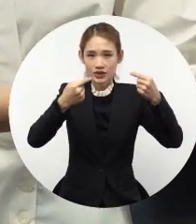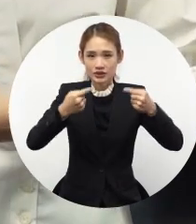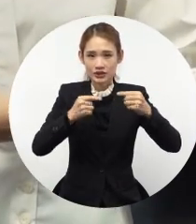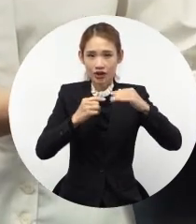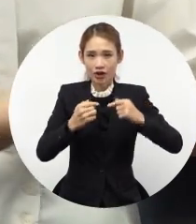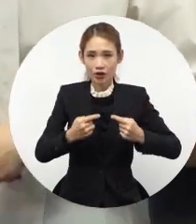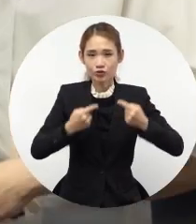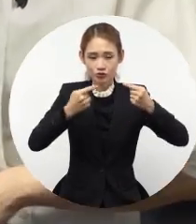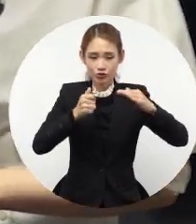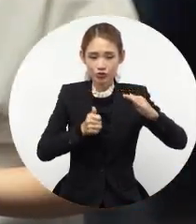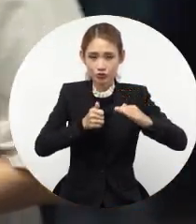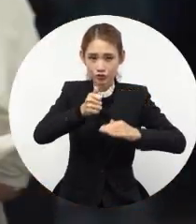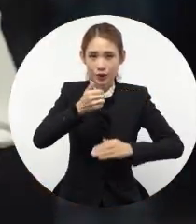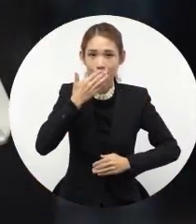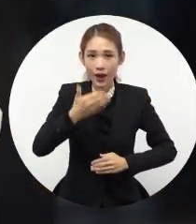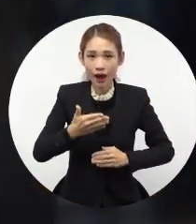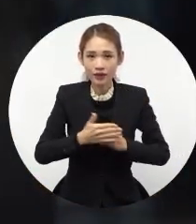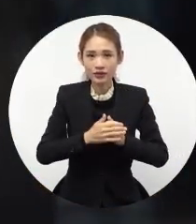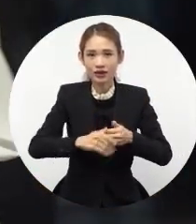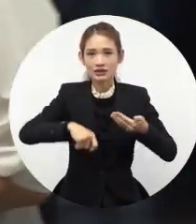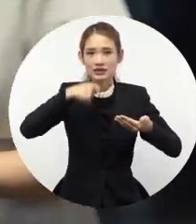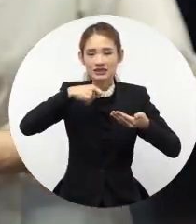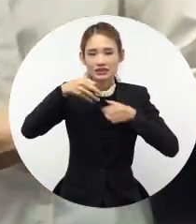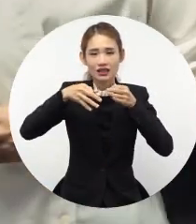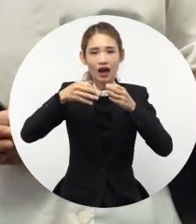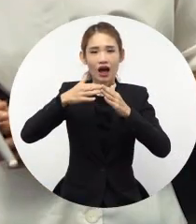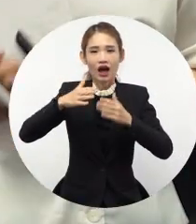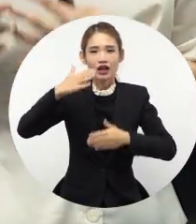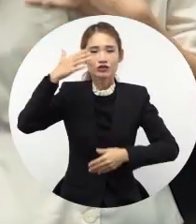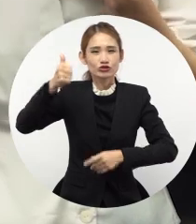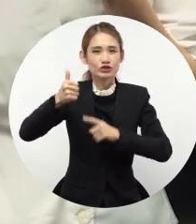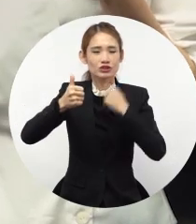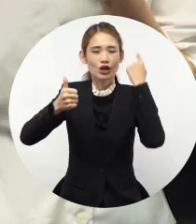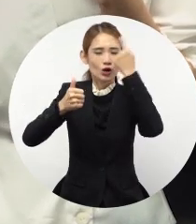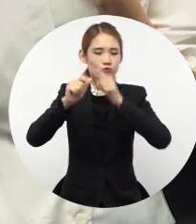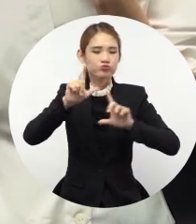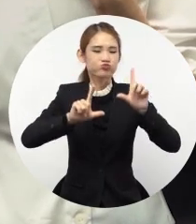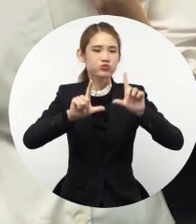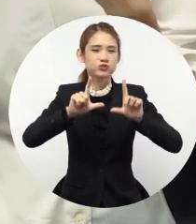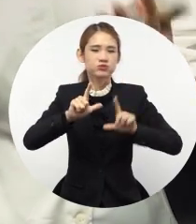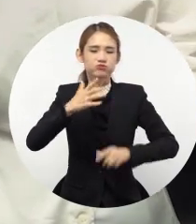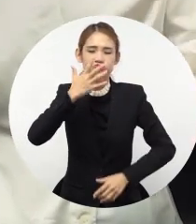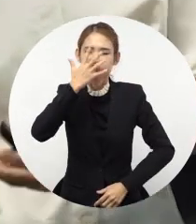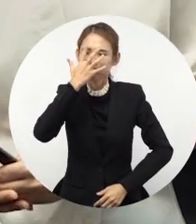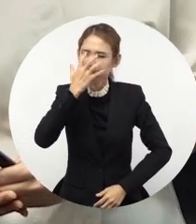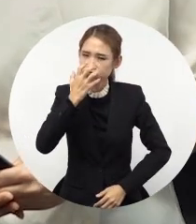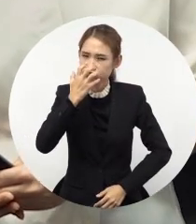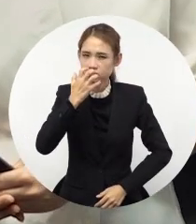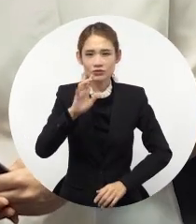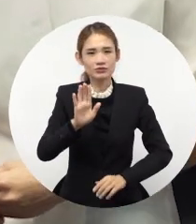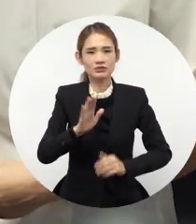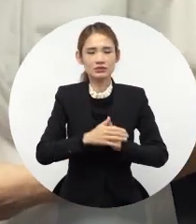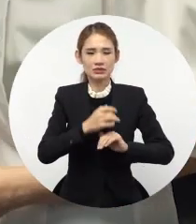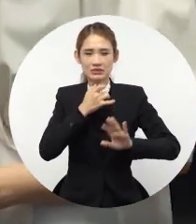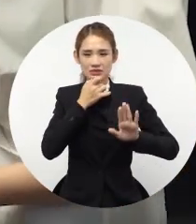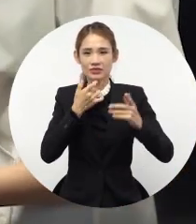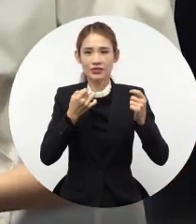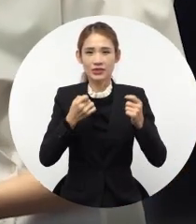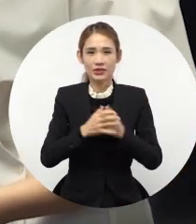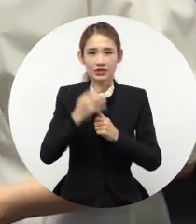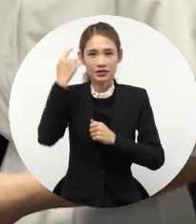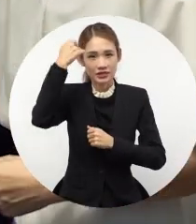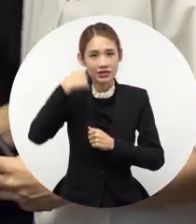있어요. 좋네. 그런데 식당 주인의 표정을 보세요. 날 별로 좋아하지 않는 것 같아. 그런 표정이